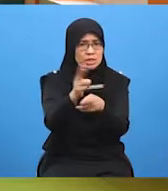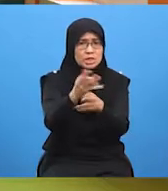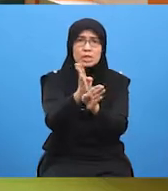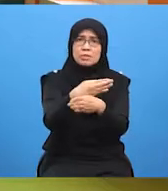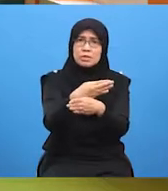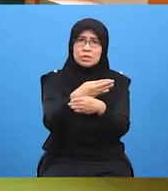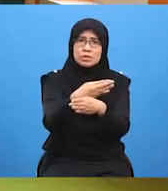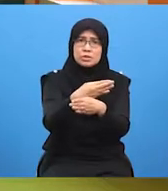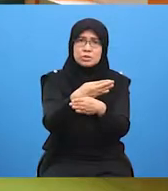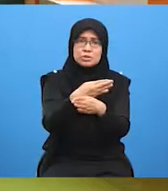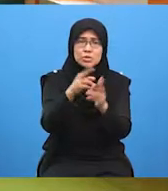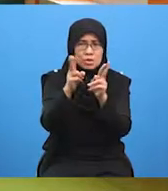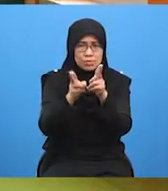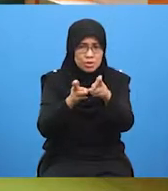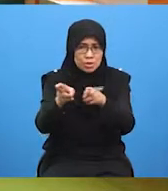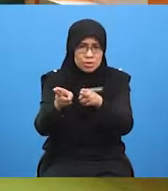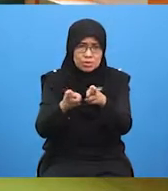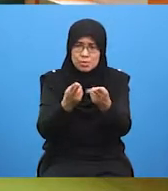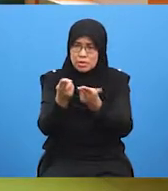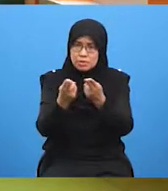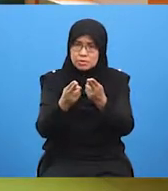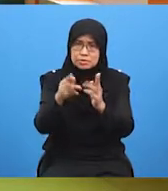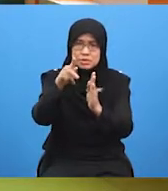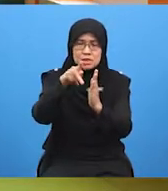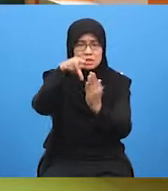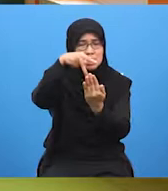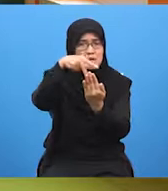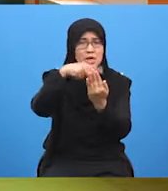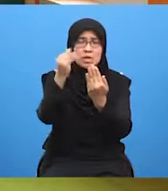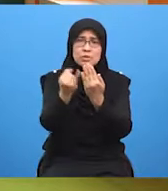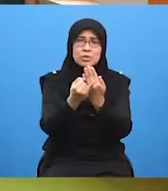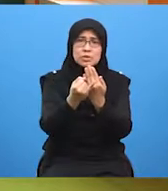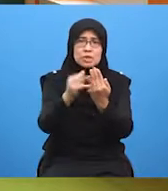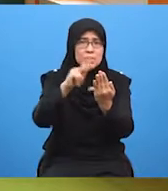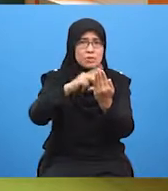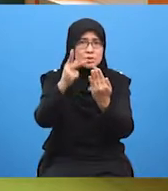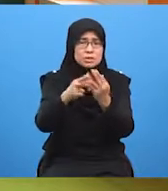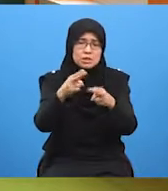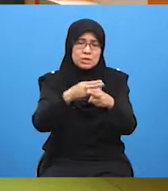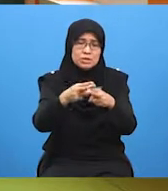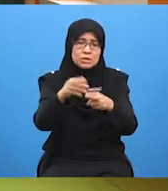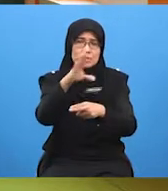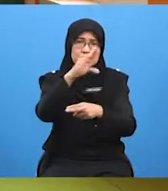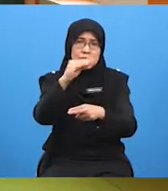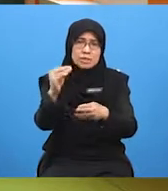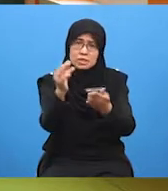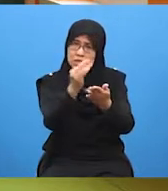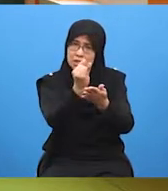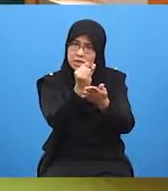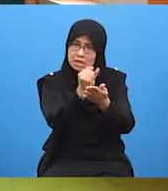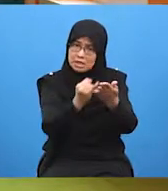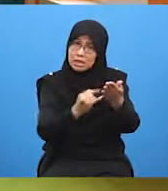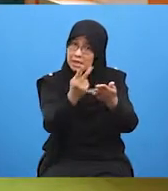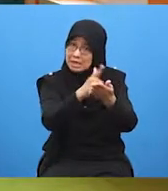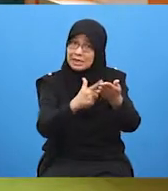bentuk, pengurusan projek, projek brief dan juga lakaran kerana ia akan digunakan dalam